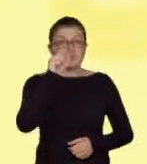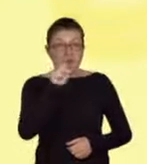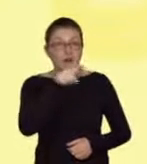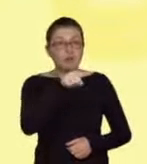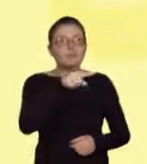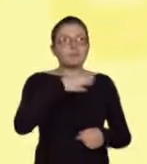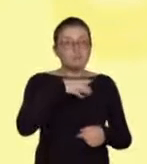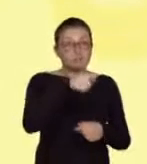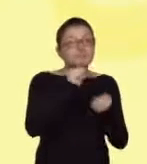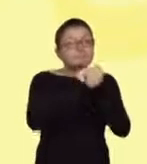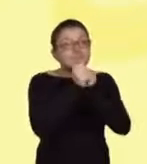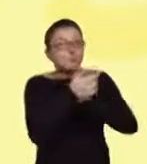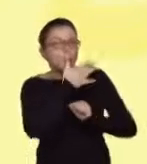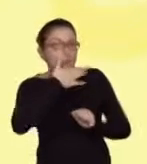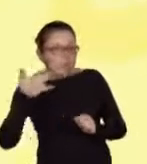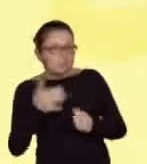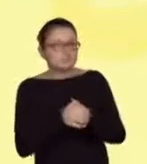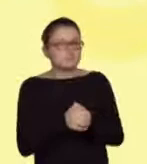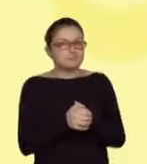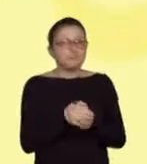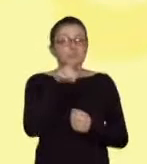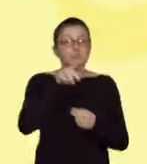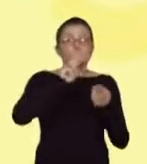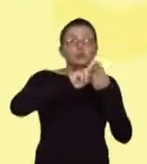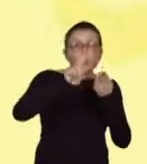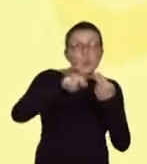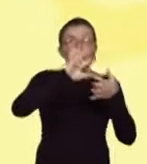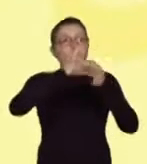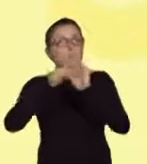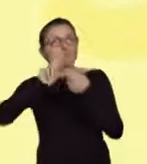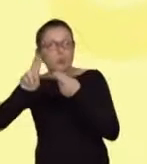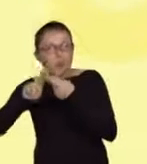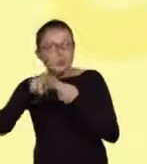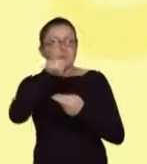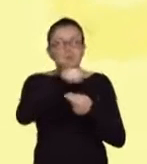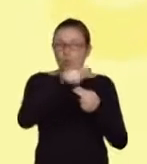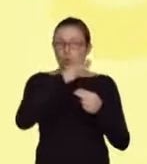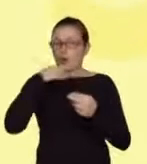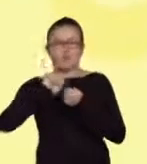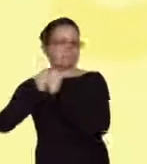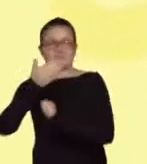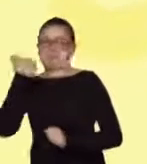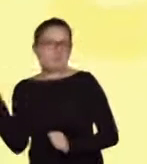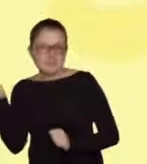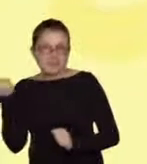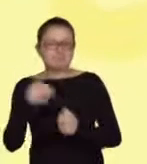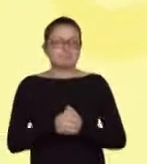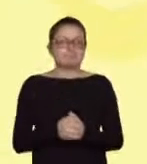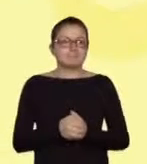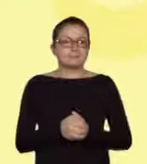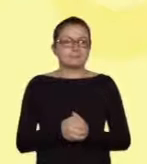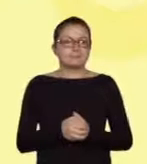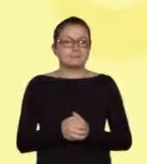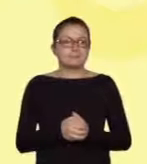więc glukoza i krótkie łańcuchy cukrowe, nie barwią się pod wpływem tego odczynnika. Trzustka wydziela enzym amylazę, który